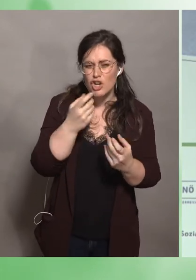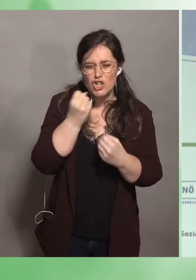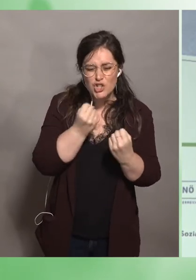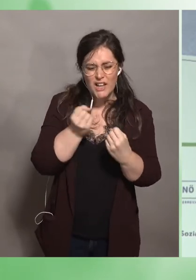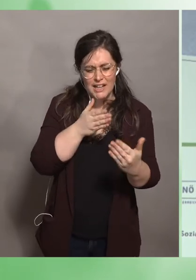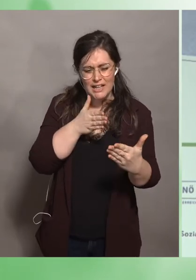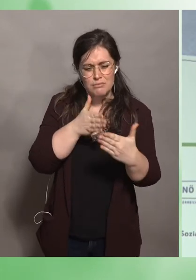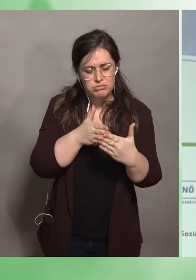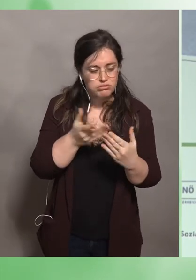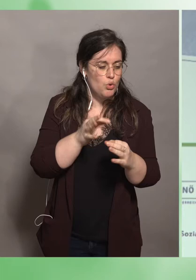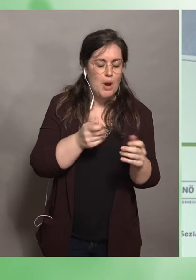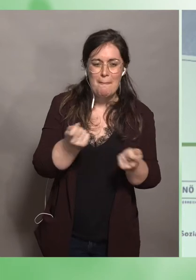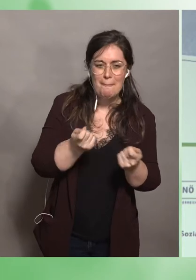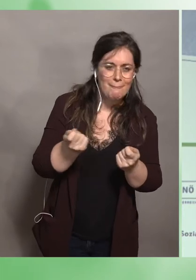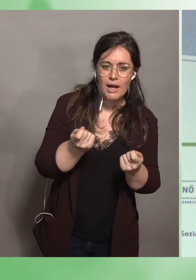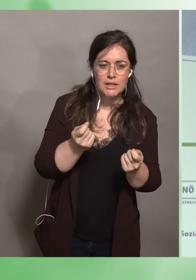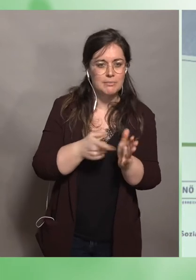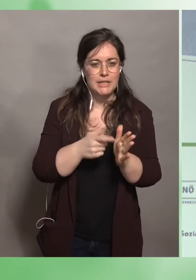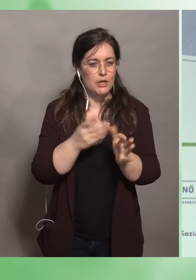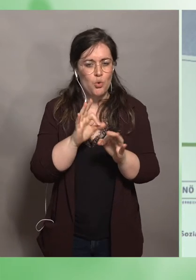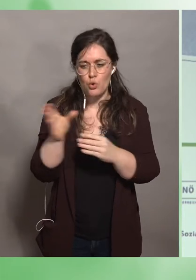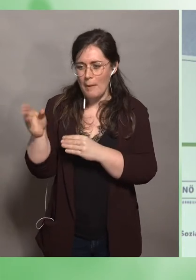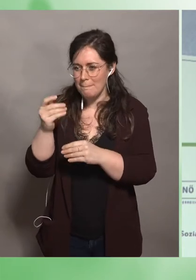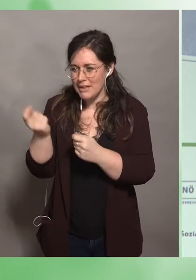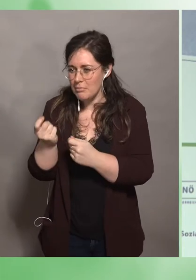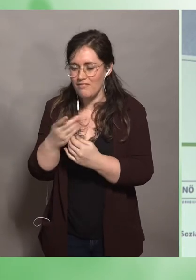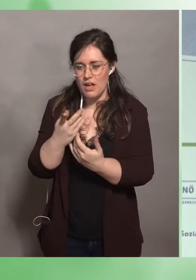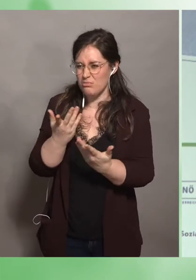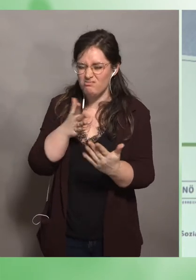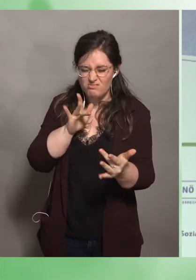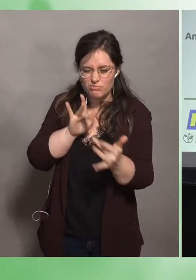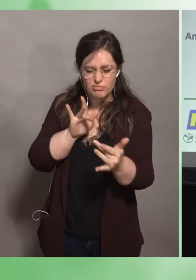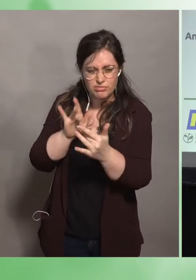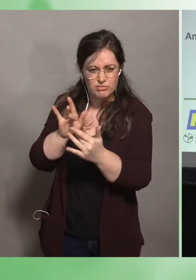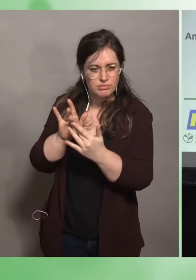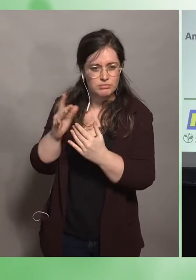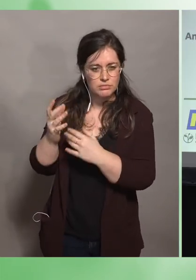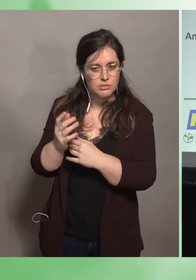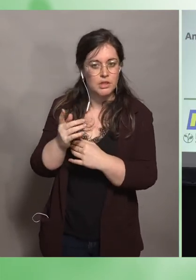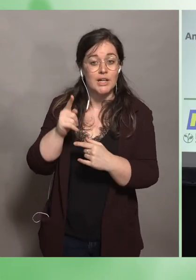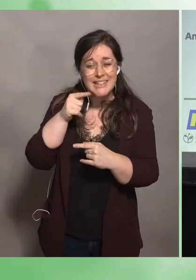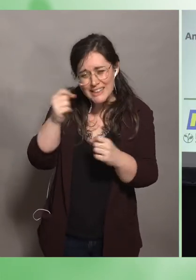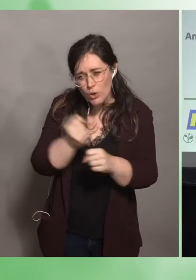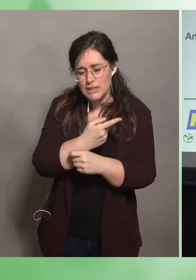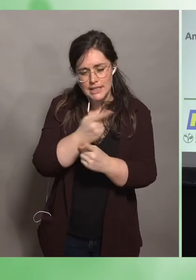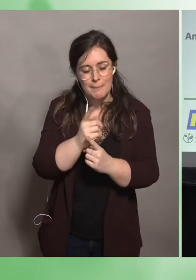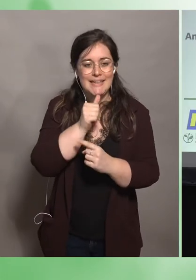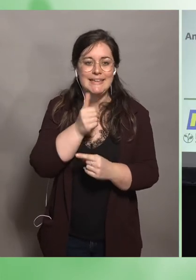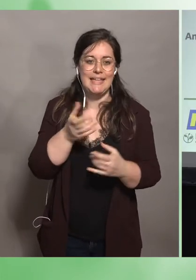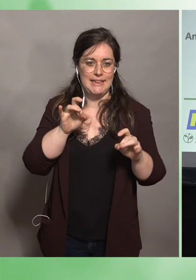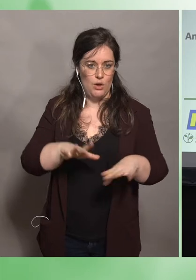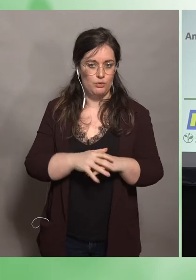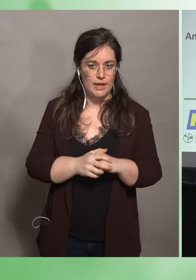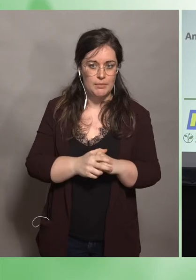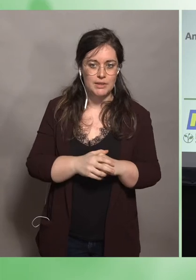vielleicht die Marktbedingungen oder der Mitbewerb etwas dagegen hat, dass Sie Ihre Ziele erreichen, dass Sie nicht aufgeben, dass Sie nicht sich hängen